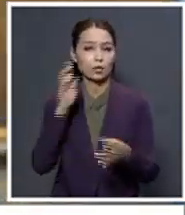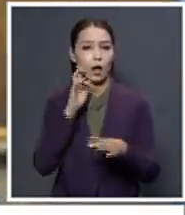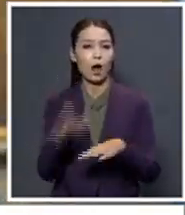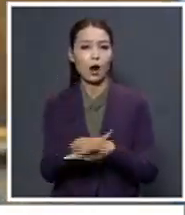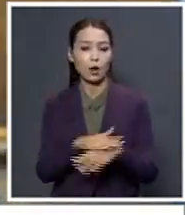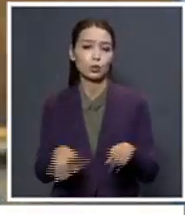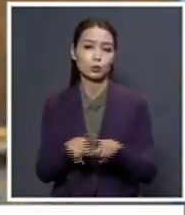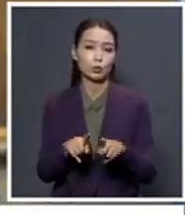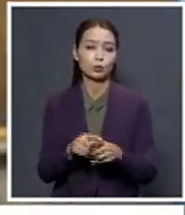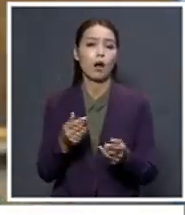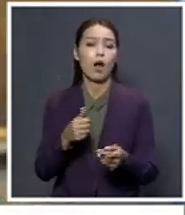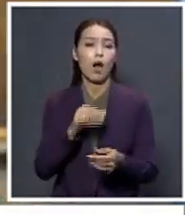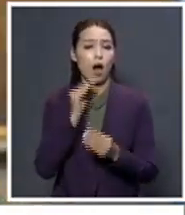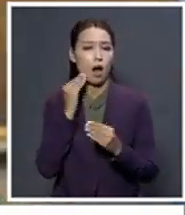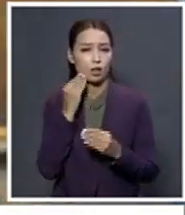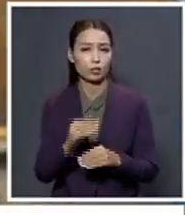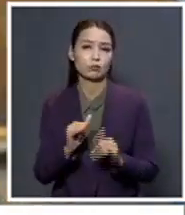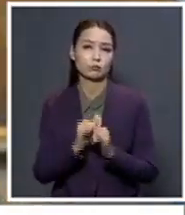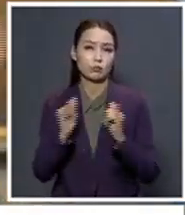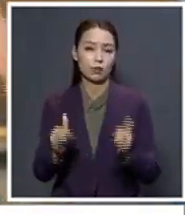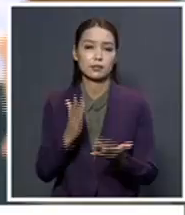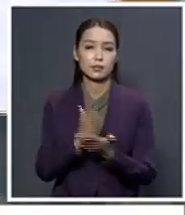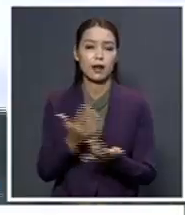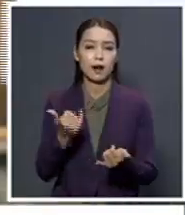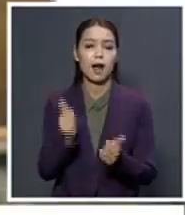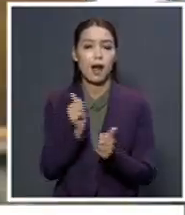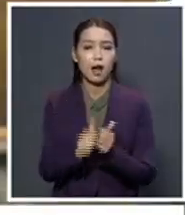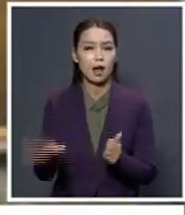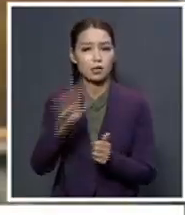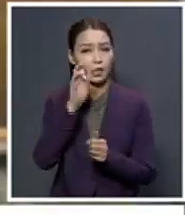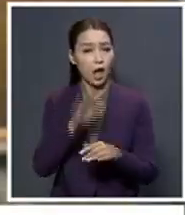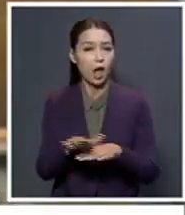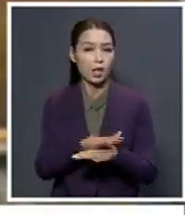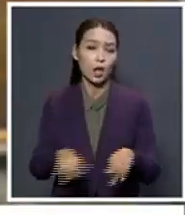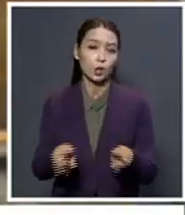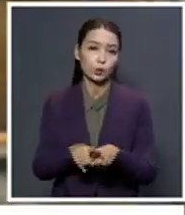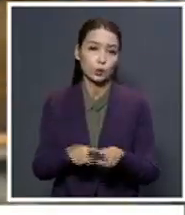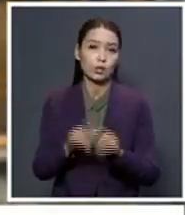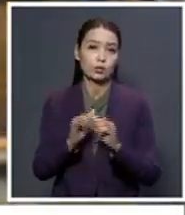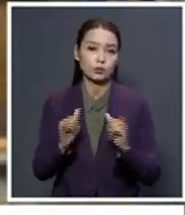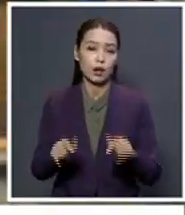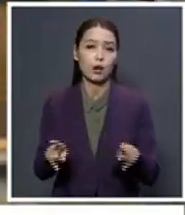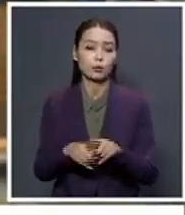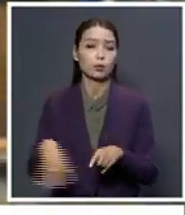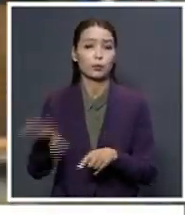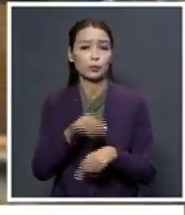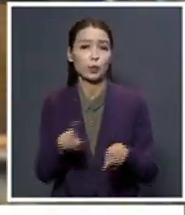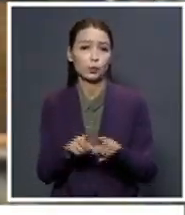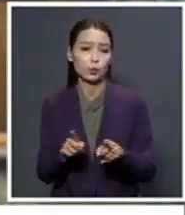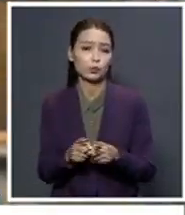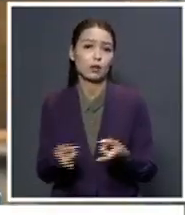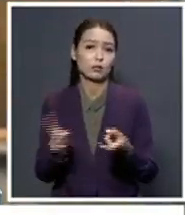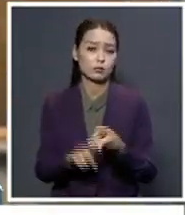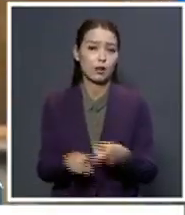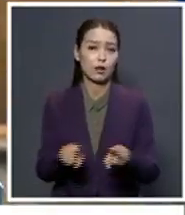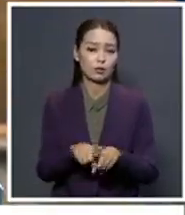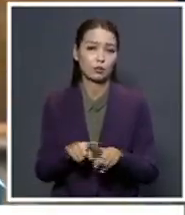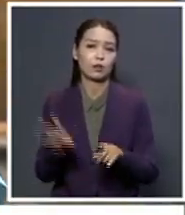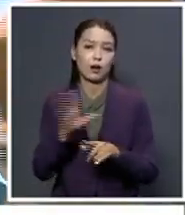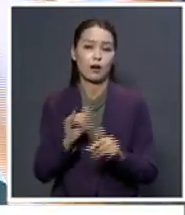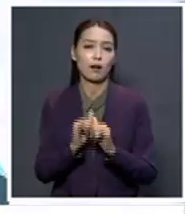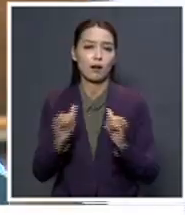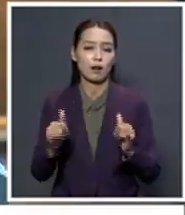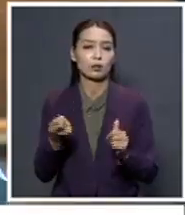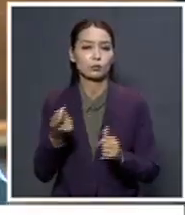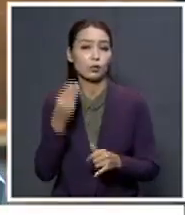деңгейде жақсы іске асып жатыр. Ал әр мемлекеттің қозғаушы күші жастар. Сондықтан бәріміз біріксек ғаламдық үрдістерге оңай ілесеміз.